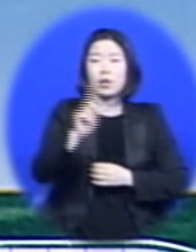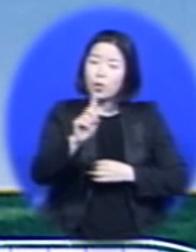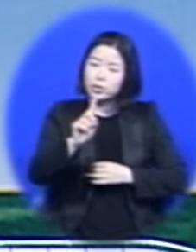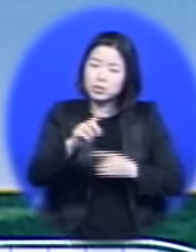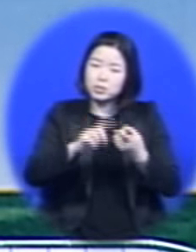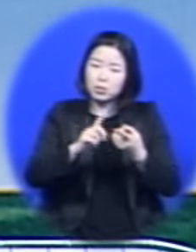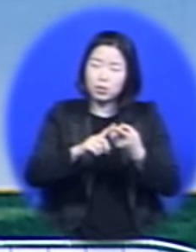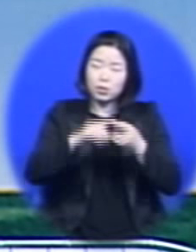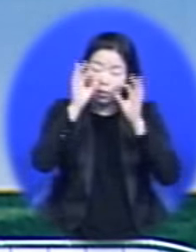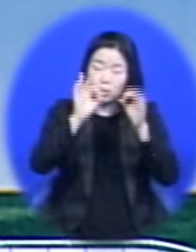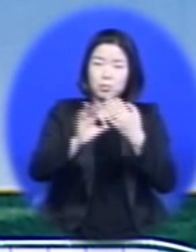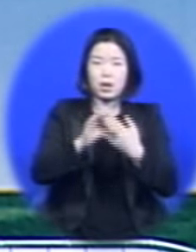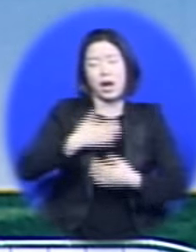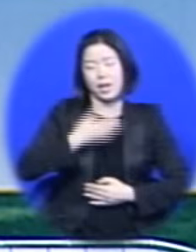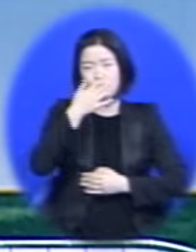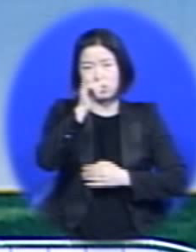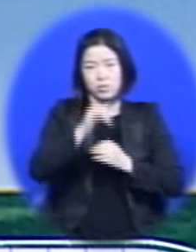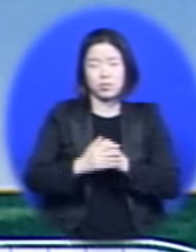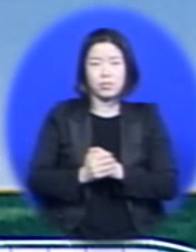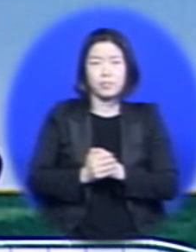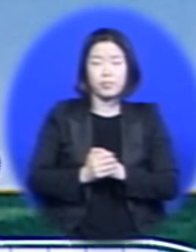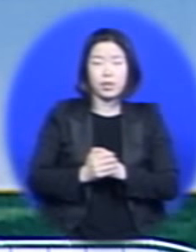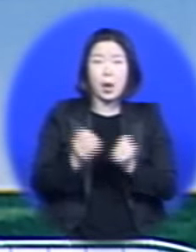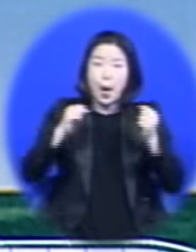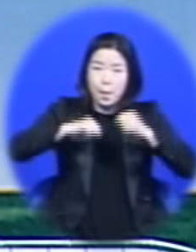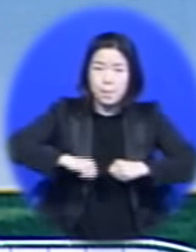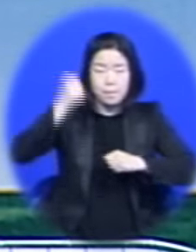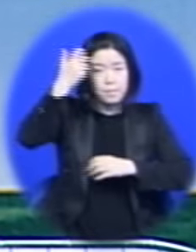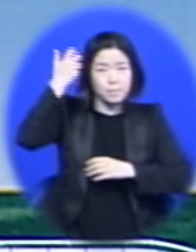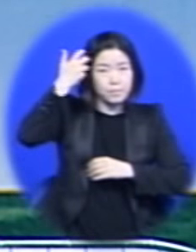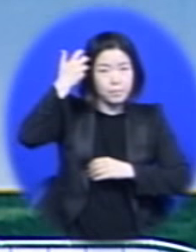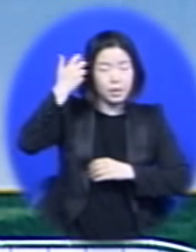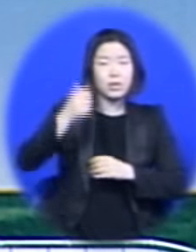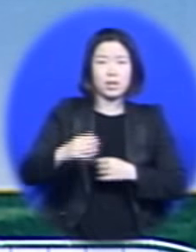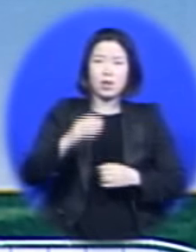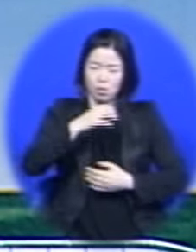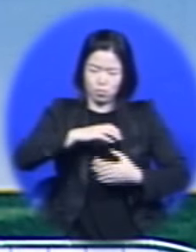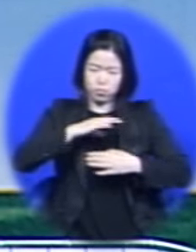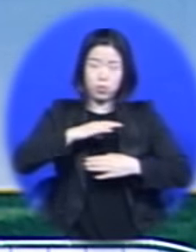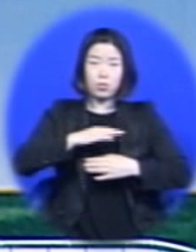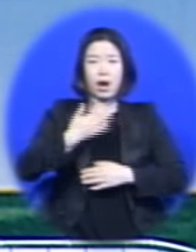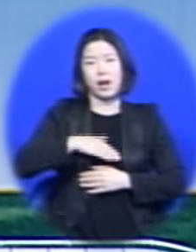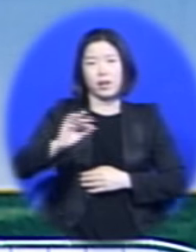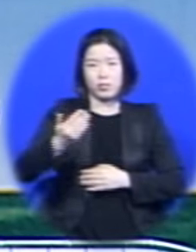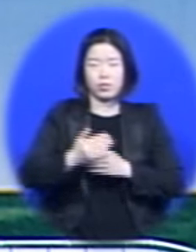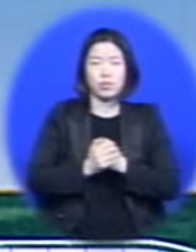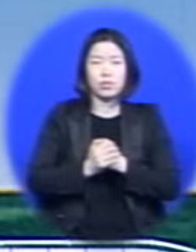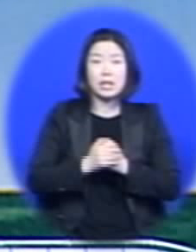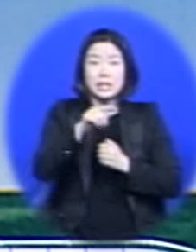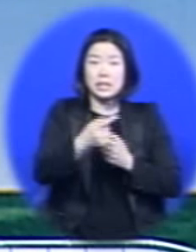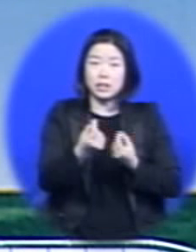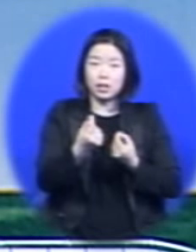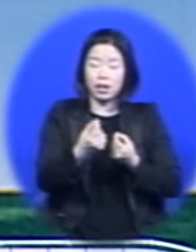수가 있습니다. 여러분, 불순종의 영이 무섭다는 것을 아셔야 됩니다. 그렇게 어릴